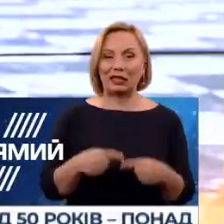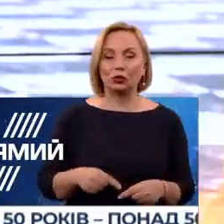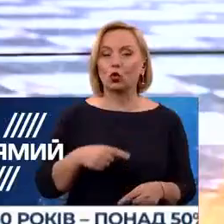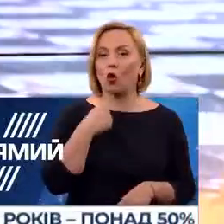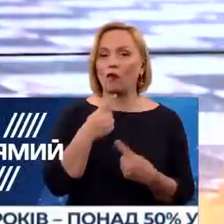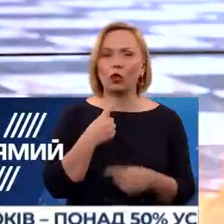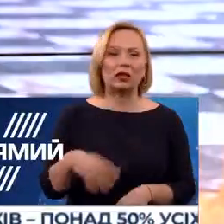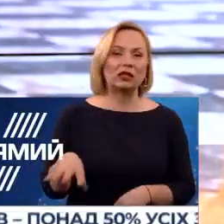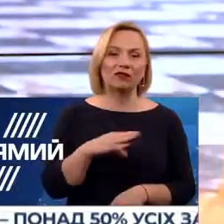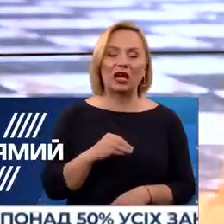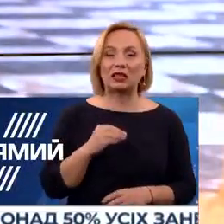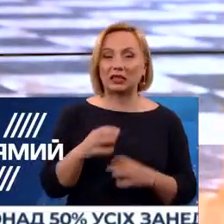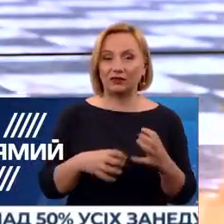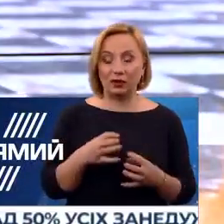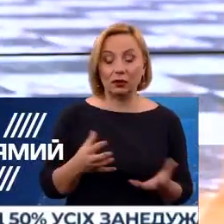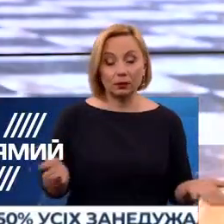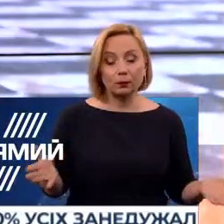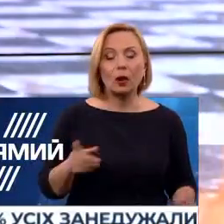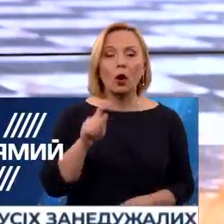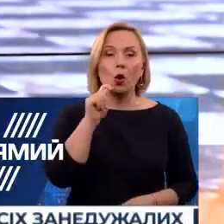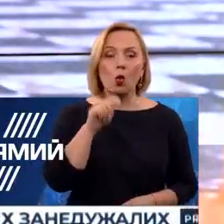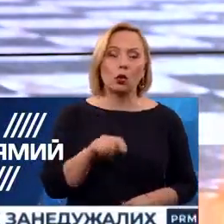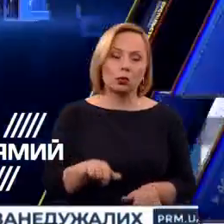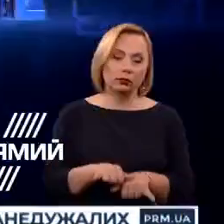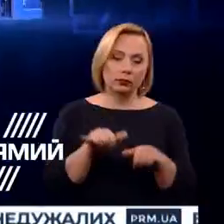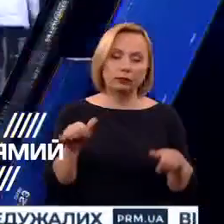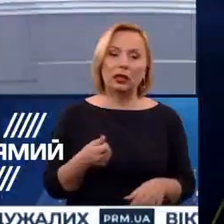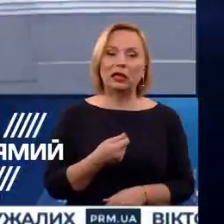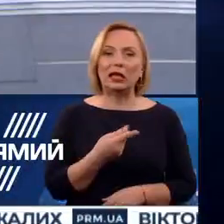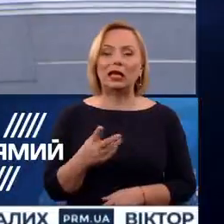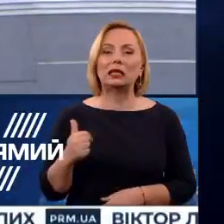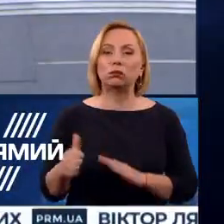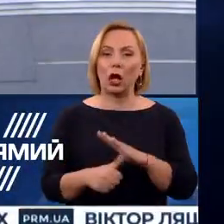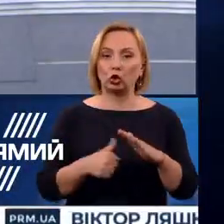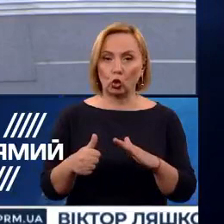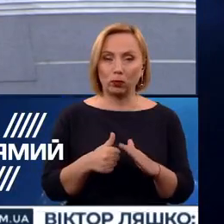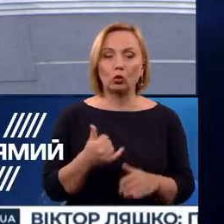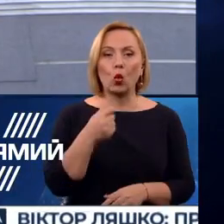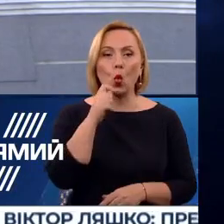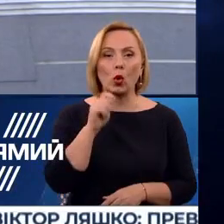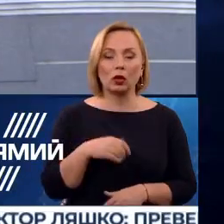і Україна не виключення. Через карантин в Україні росте кількість безробітних. Таких українців уже